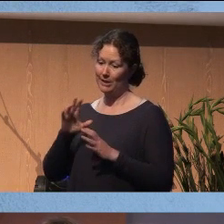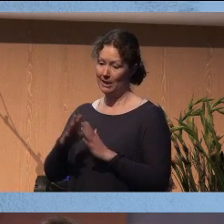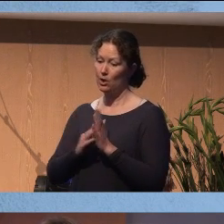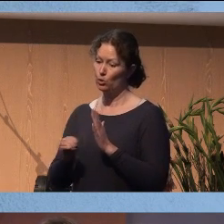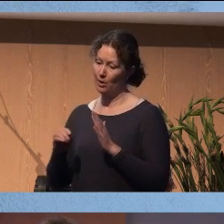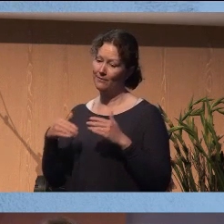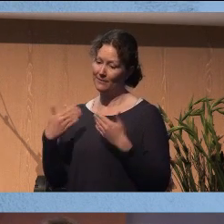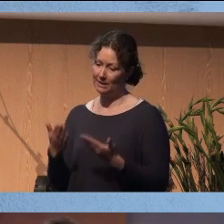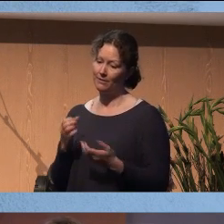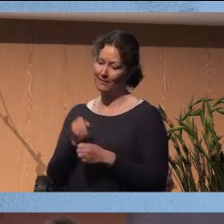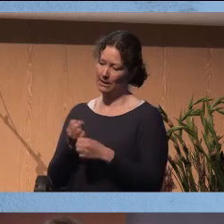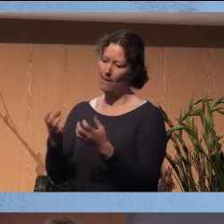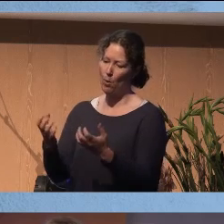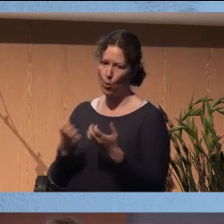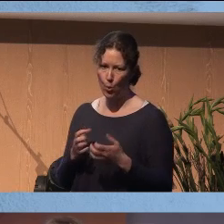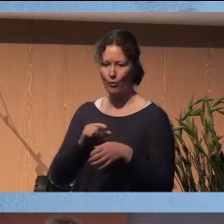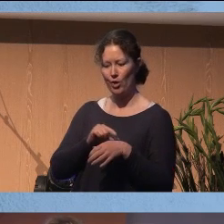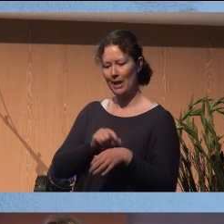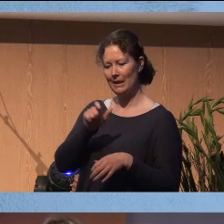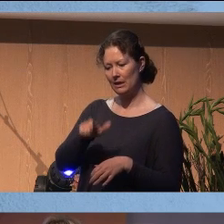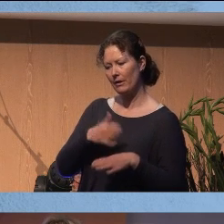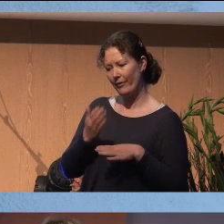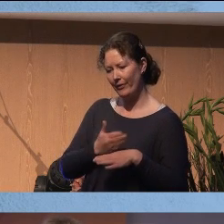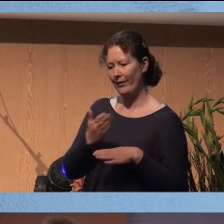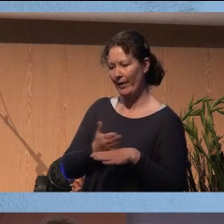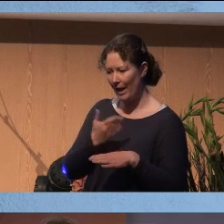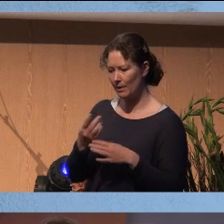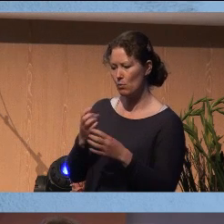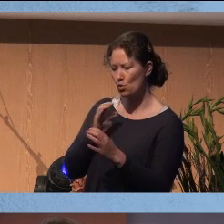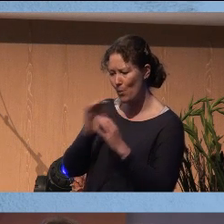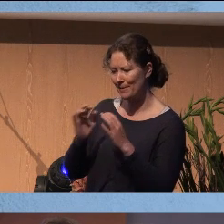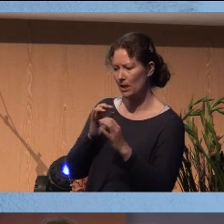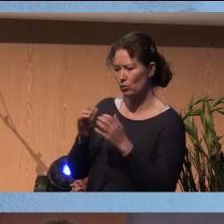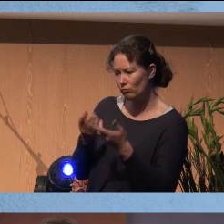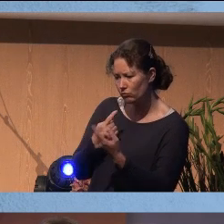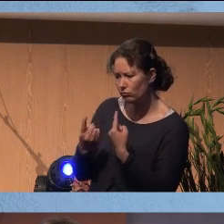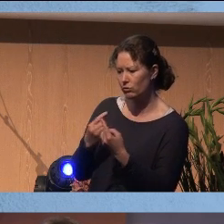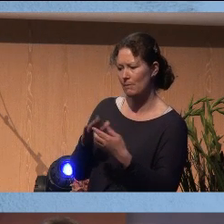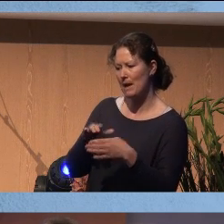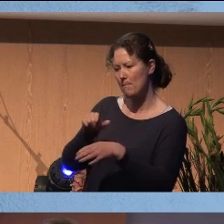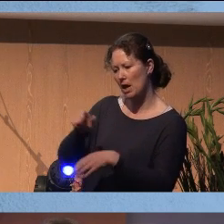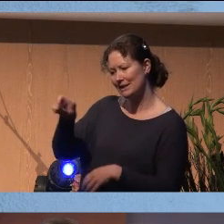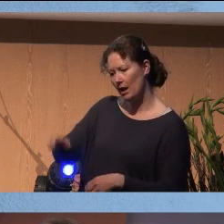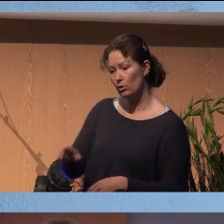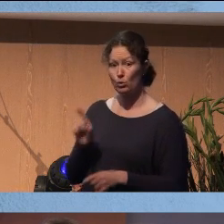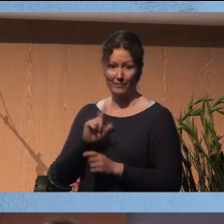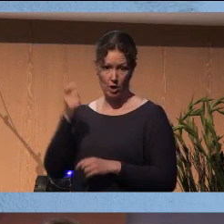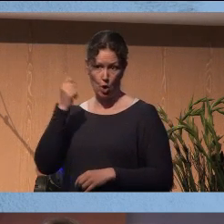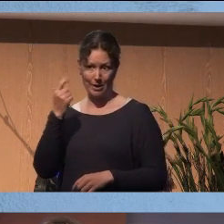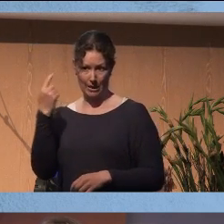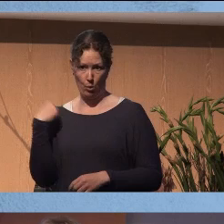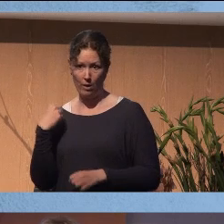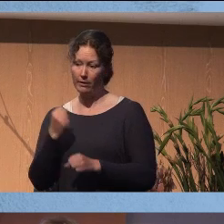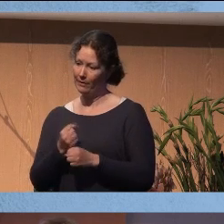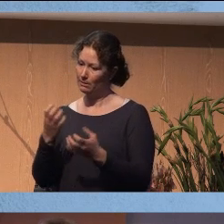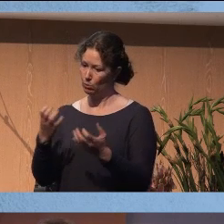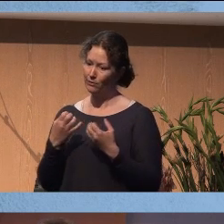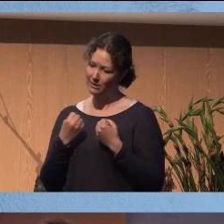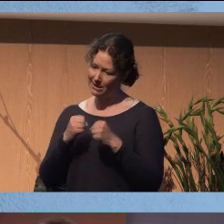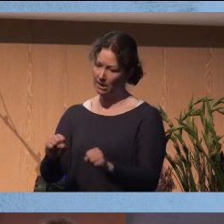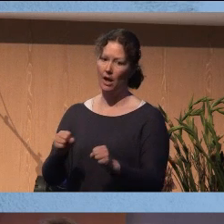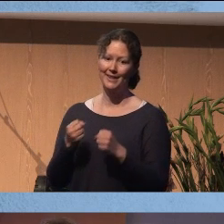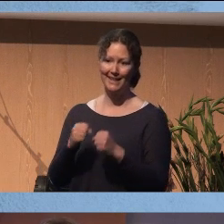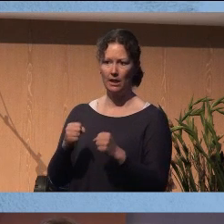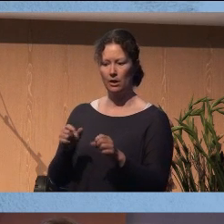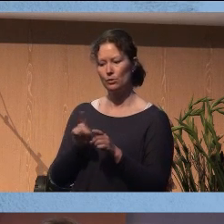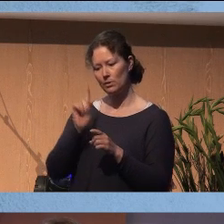Forskningsresultatene viser at det behov for at leger trener på kommunikasjon med pasienten, og som vi også hørte I går, det behov for å iverksette tiltak